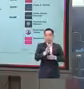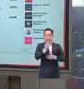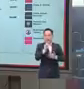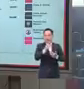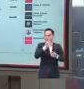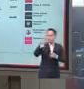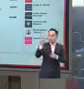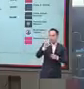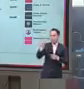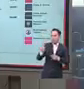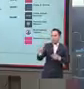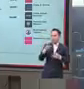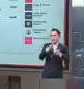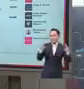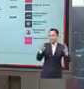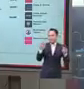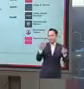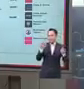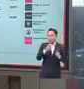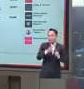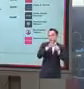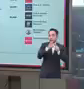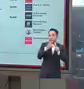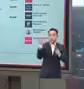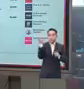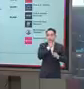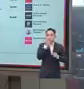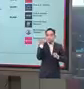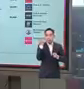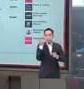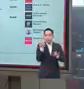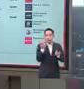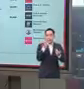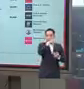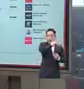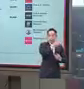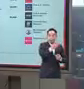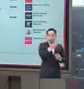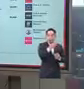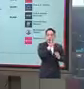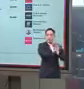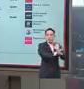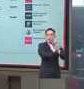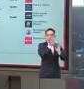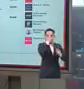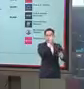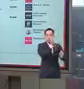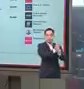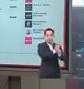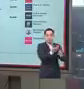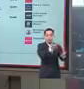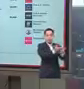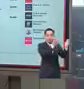mungkin di sini tadi mereka masih lagi enggan bukan enggan tapi pakai harapan masih lagi memilih untuk mengekalkan calon